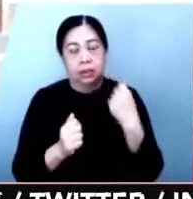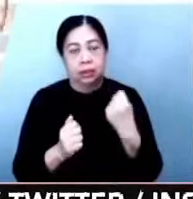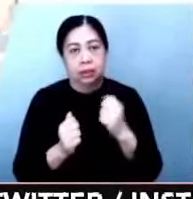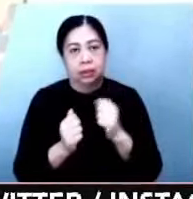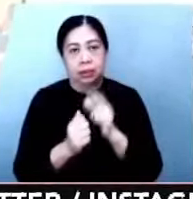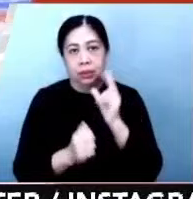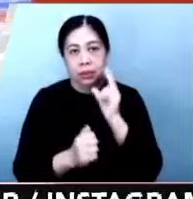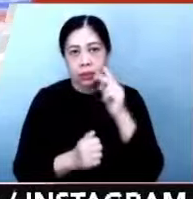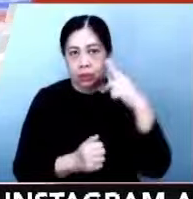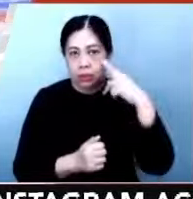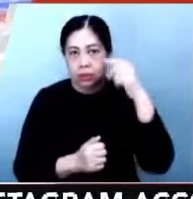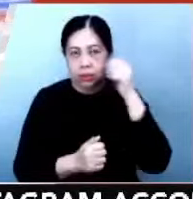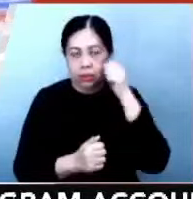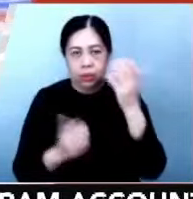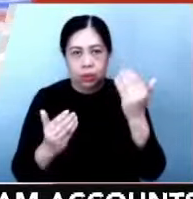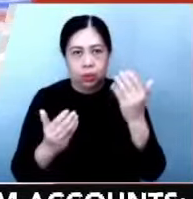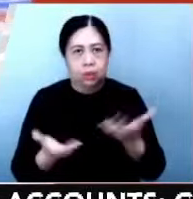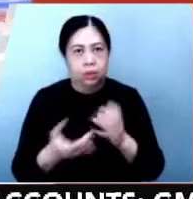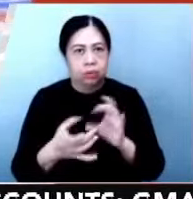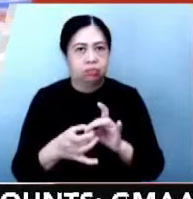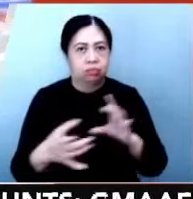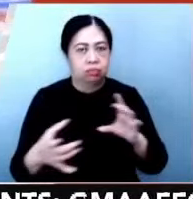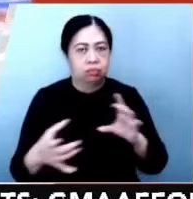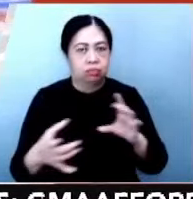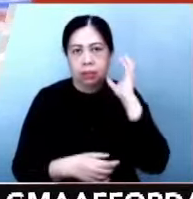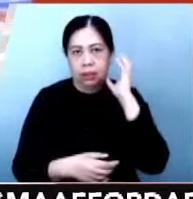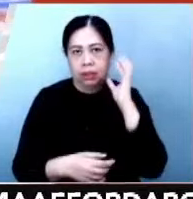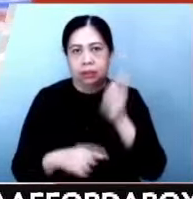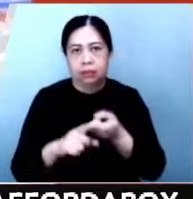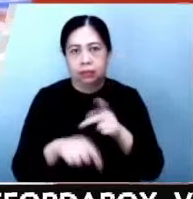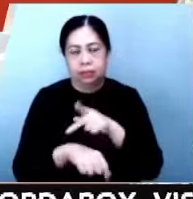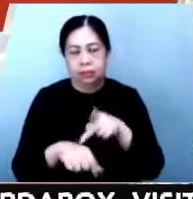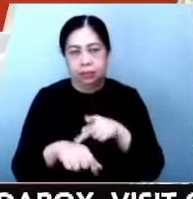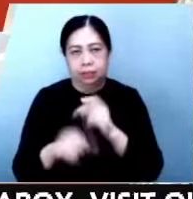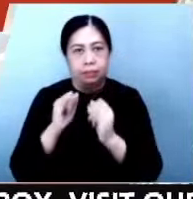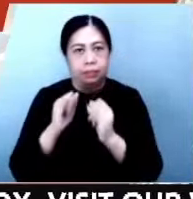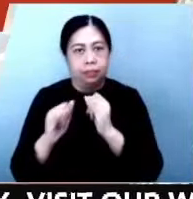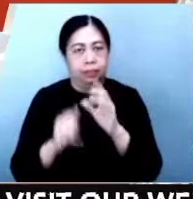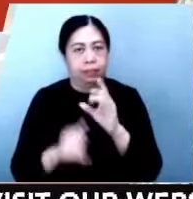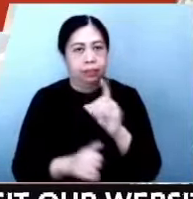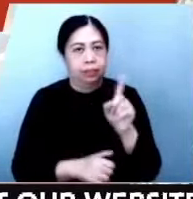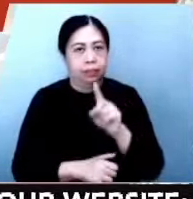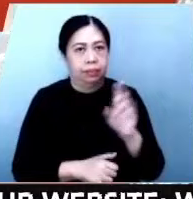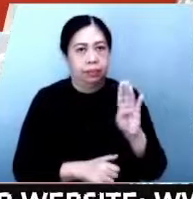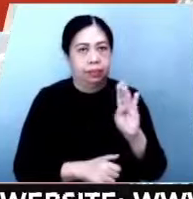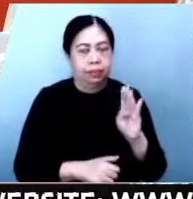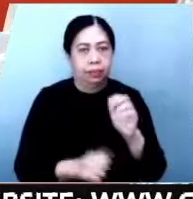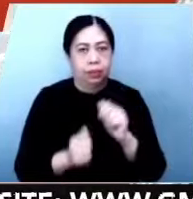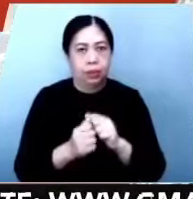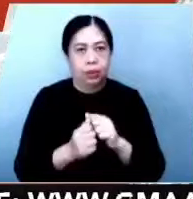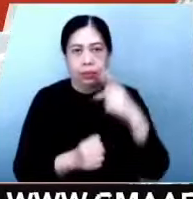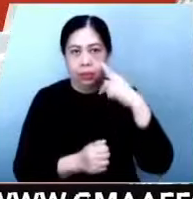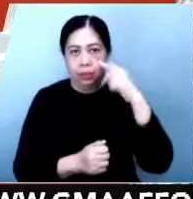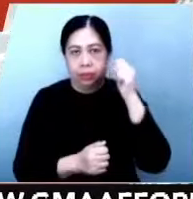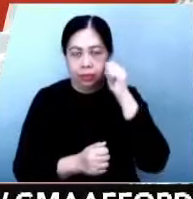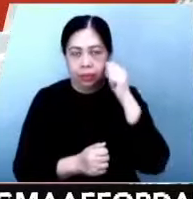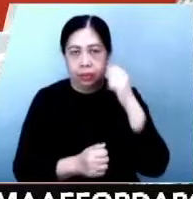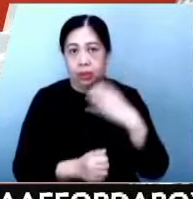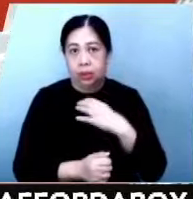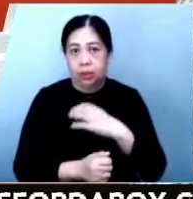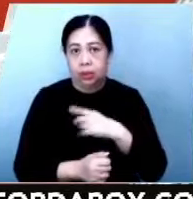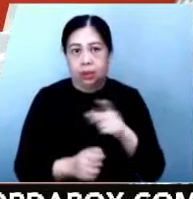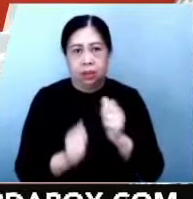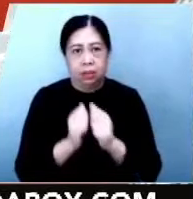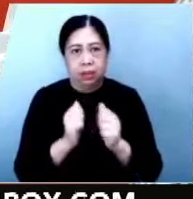na nagsusulong ng pagkalas ng Mindanao. Sa panayam ng Super Radyo DZBB kay Alvarez, base sa depinisyon ng